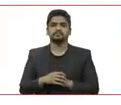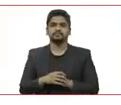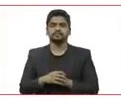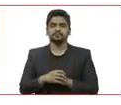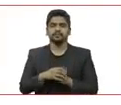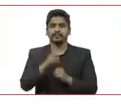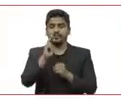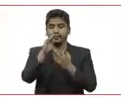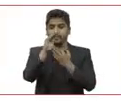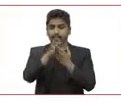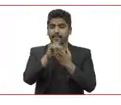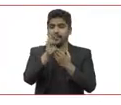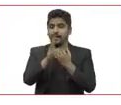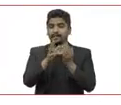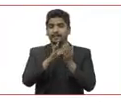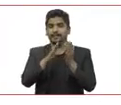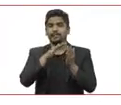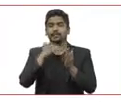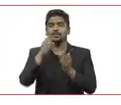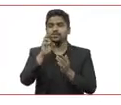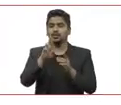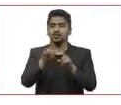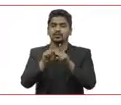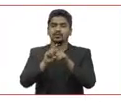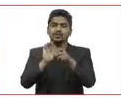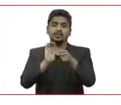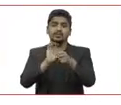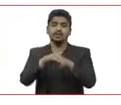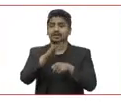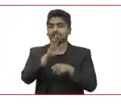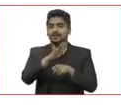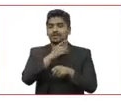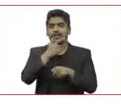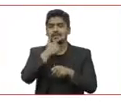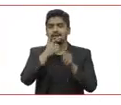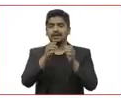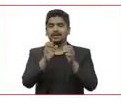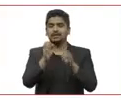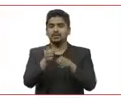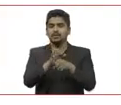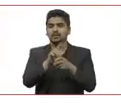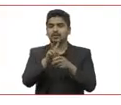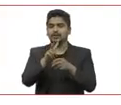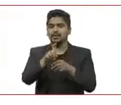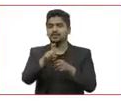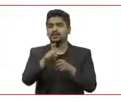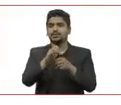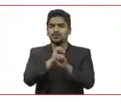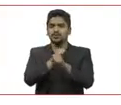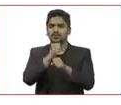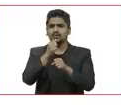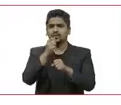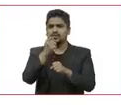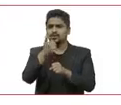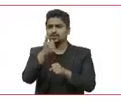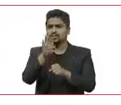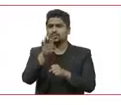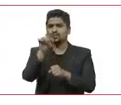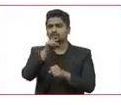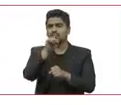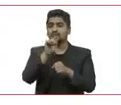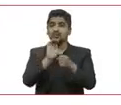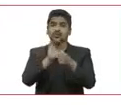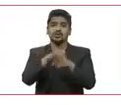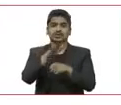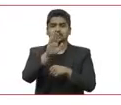त्यस्तै प्रकारले यसबाट हुने मृत्युको दर पनि निकै बढी छ। बेलायती प्रजातिबाट हुने मृत्युको जोखिम झन्डै 64% बढी